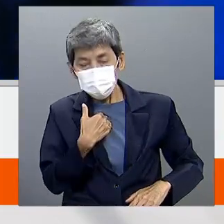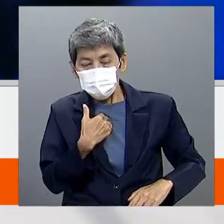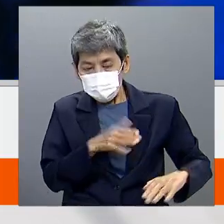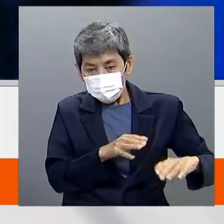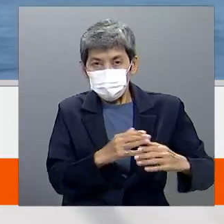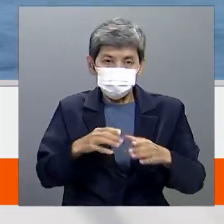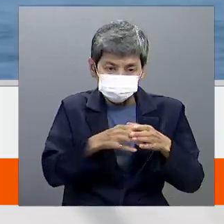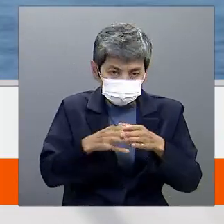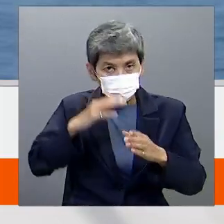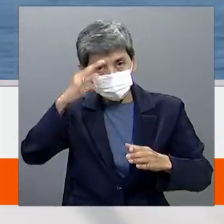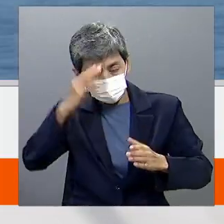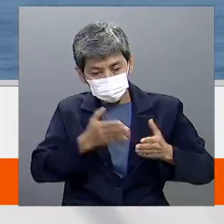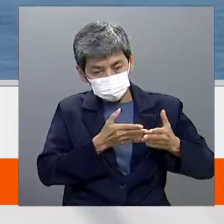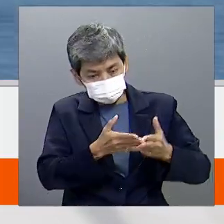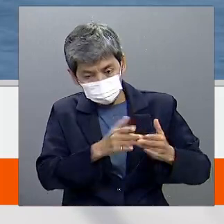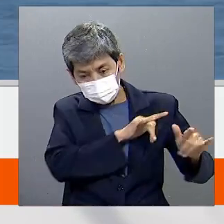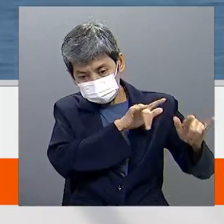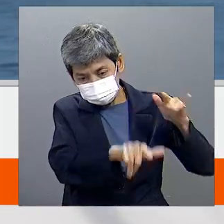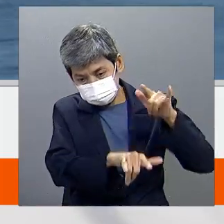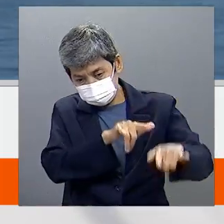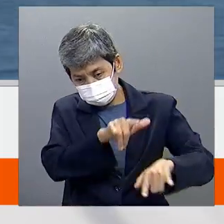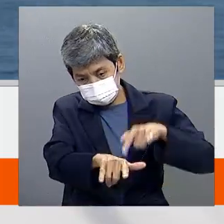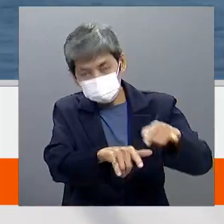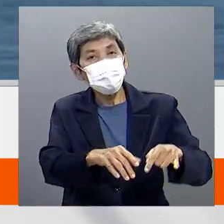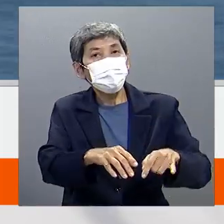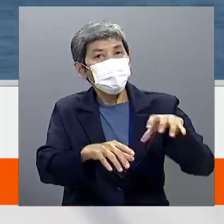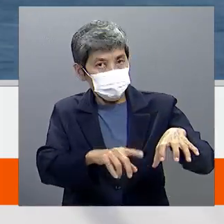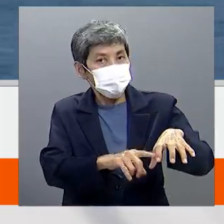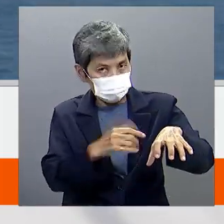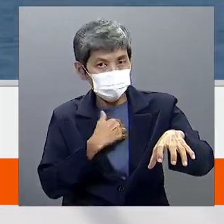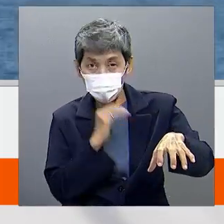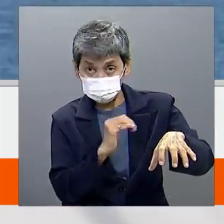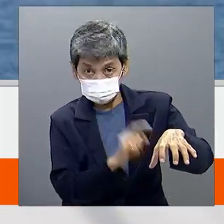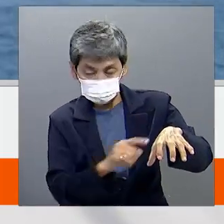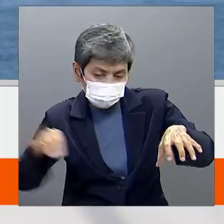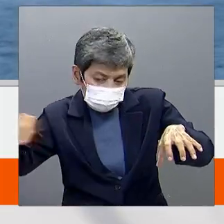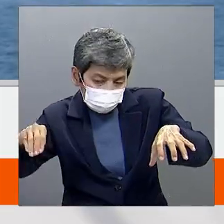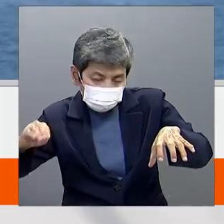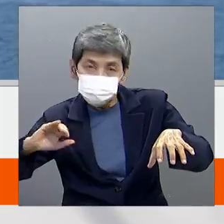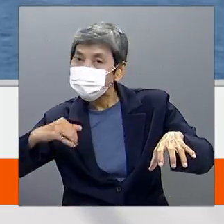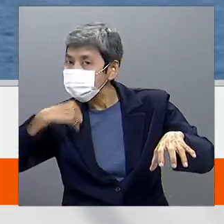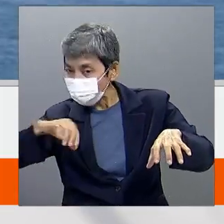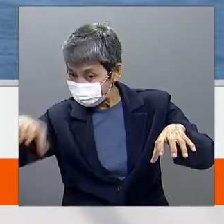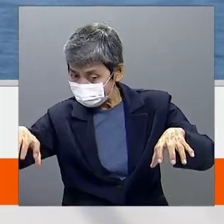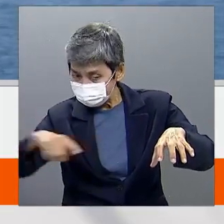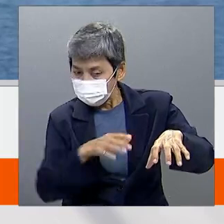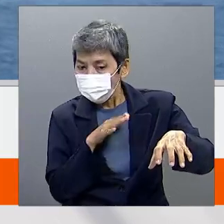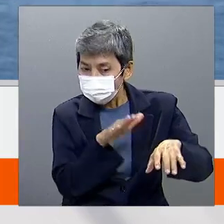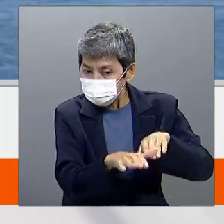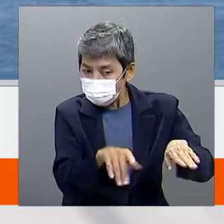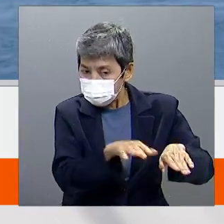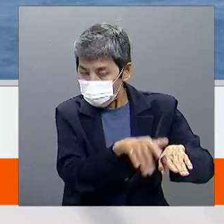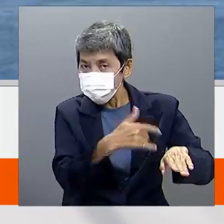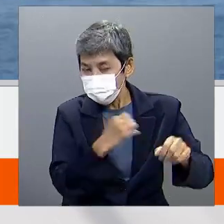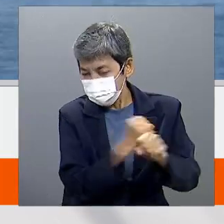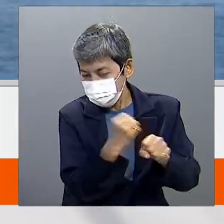ฝูงบินนะครับเข้าไปในพื้นที่หรือแม้เมื่อครั้งเมื่อคืนนี้ก็มีการซ้อมรบนะครับ6จุดร